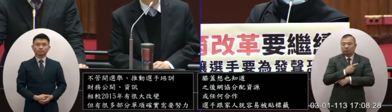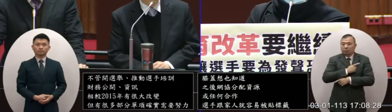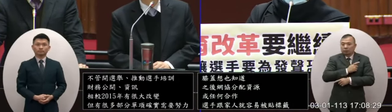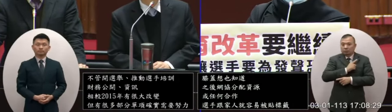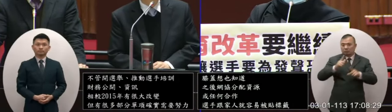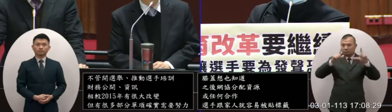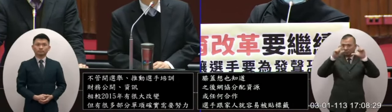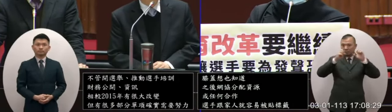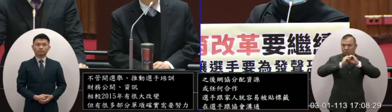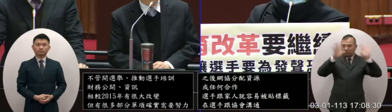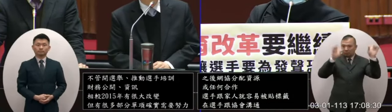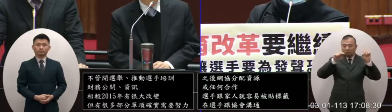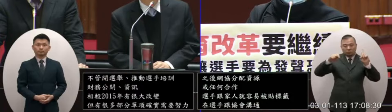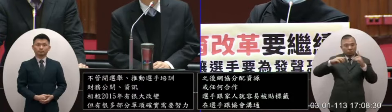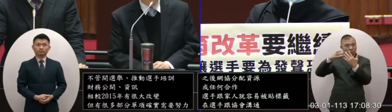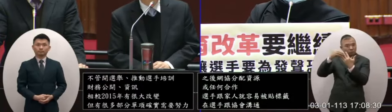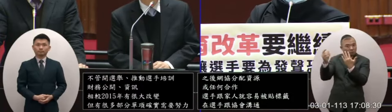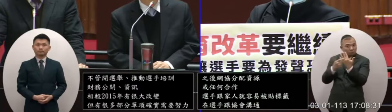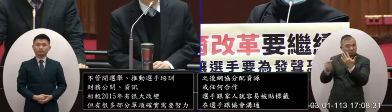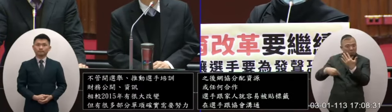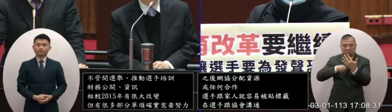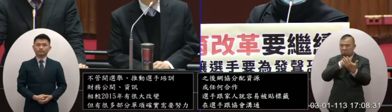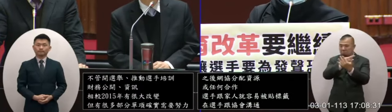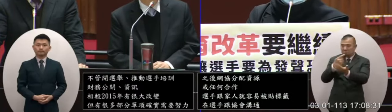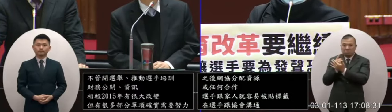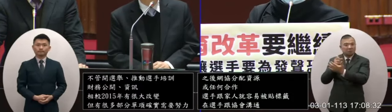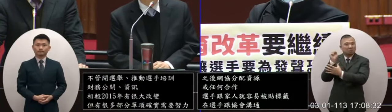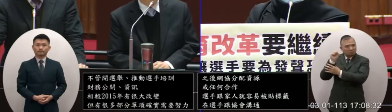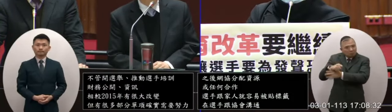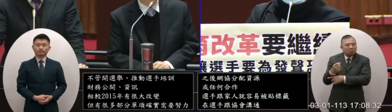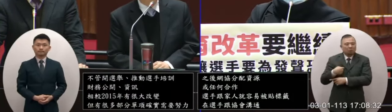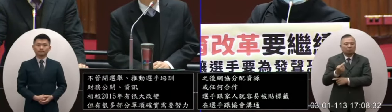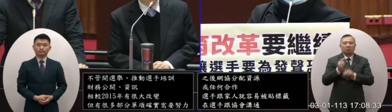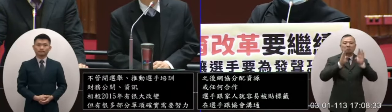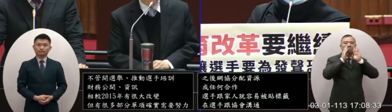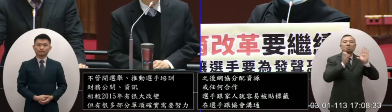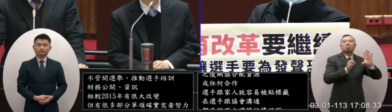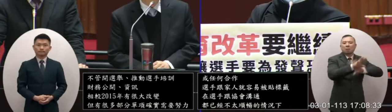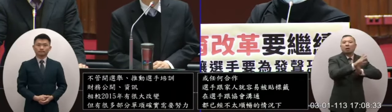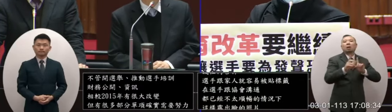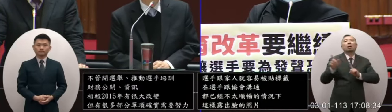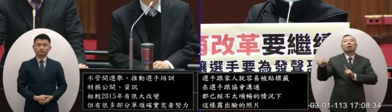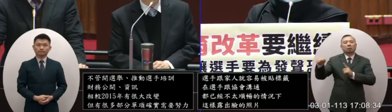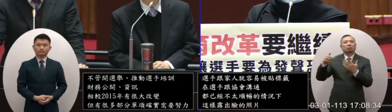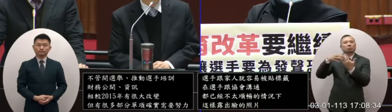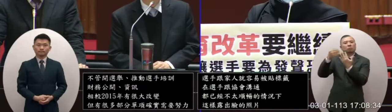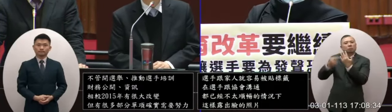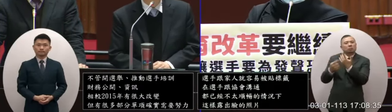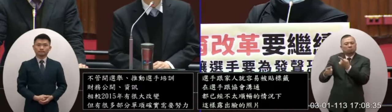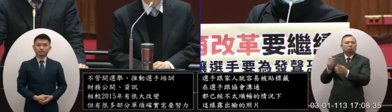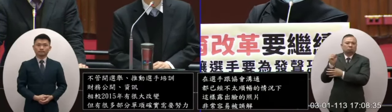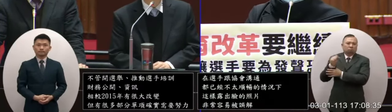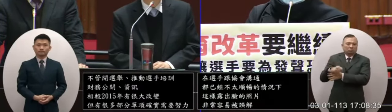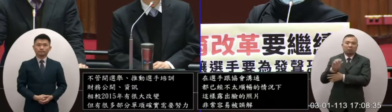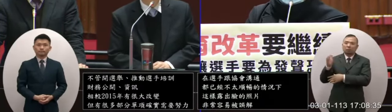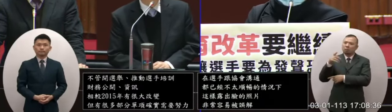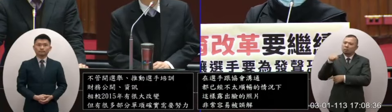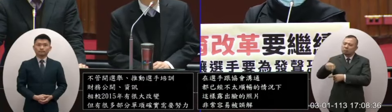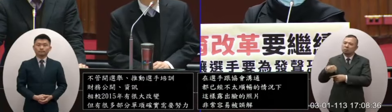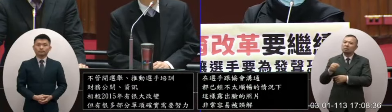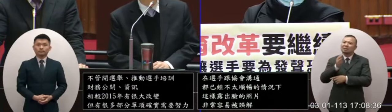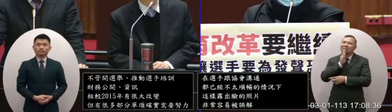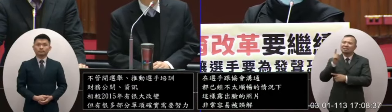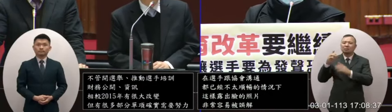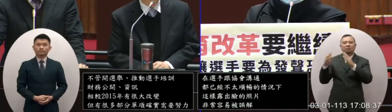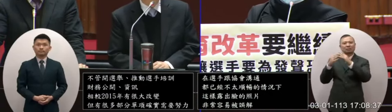说，是不是现场所有的选手都同意，我们才放在社群媒体上。当然选手是都同意的，可是竟然这件事情是选手的